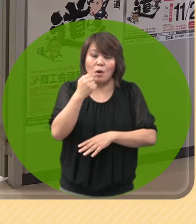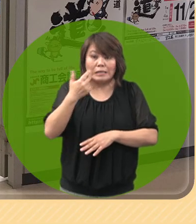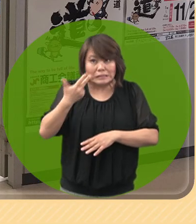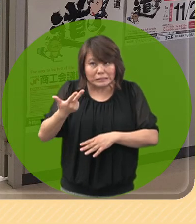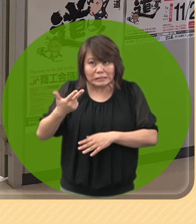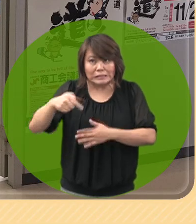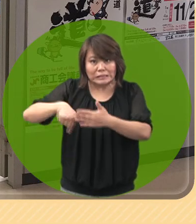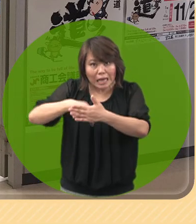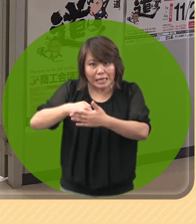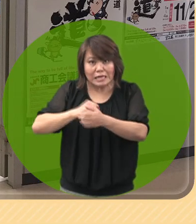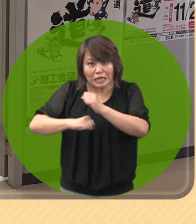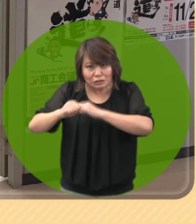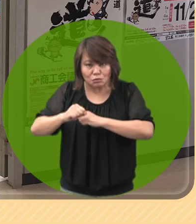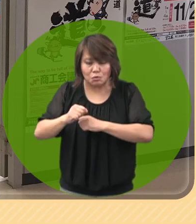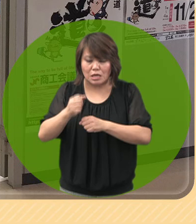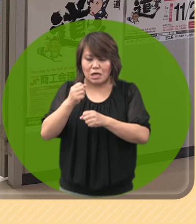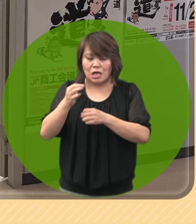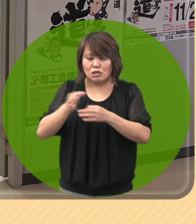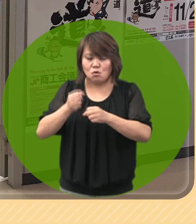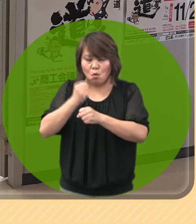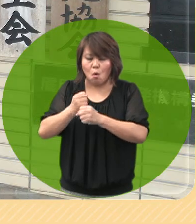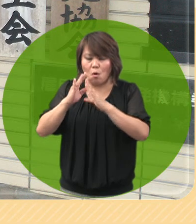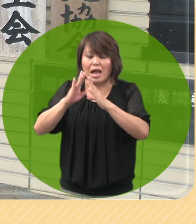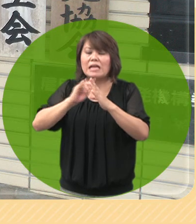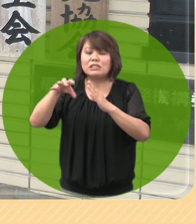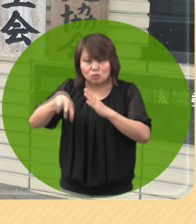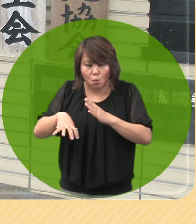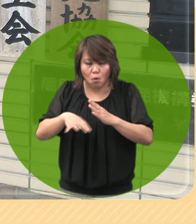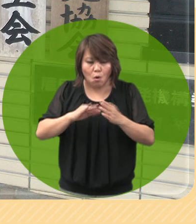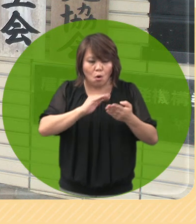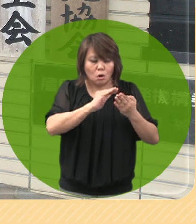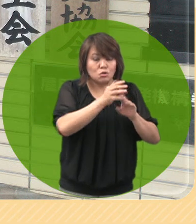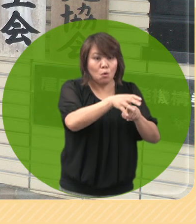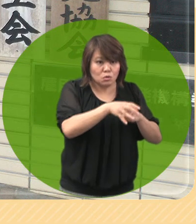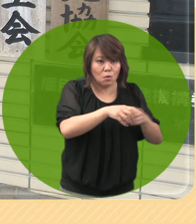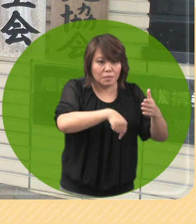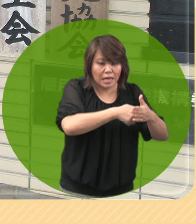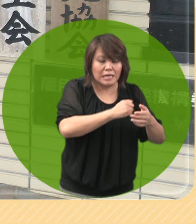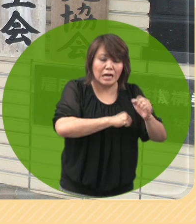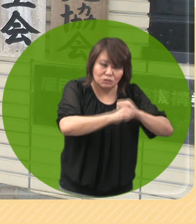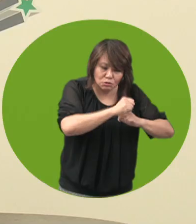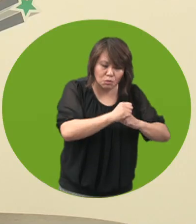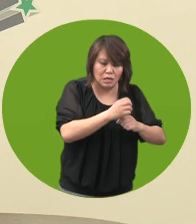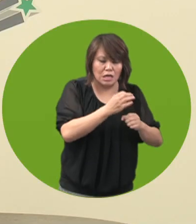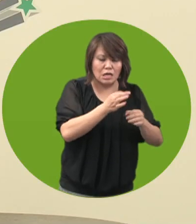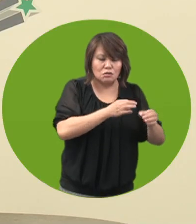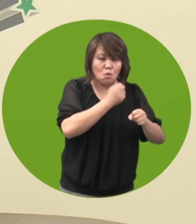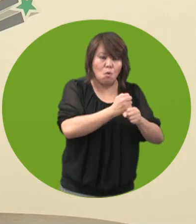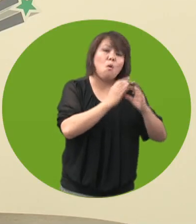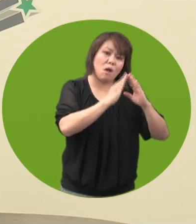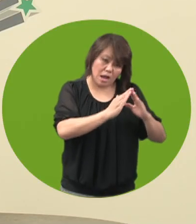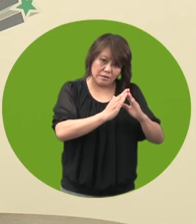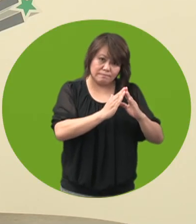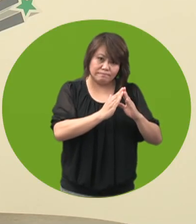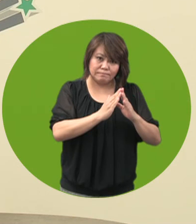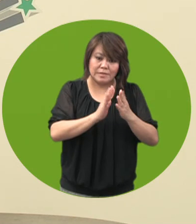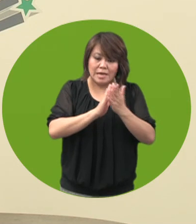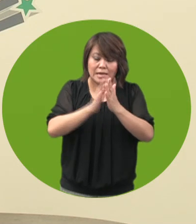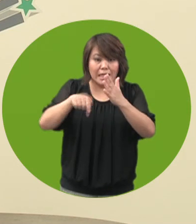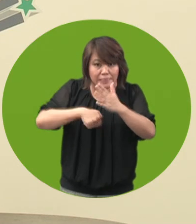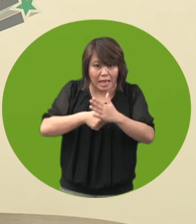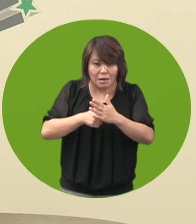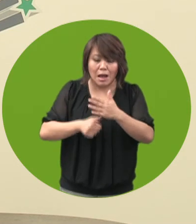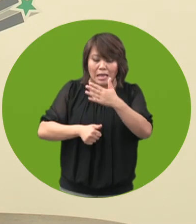動しているのが商工会議所で、町村区域で活動しているのが商工会です。県内には那覇、